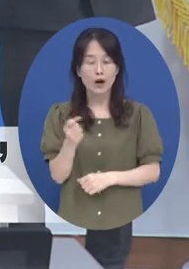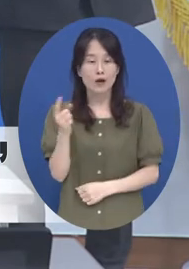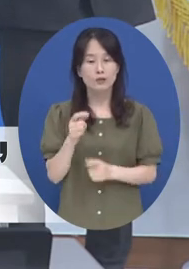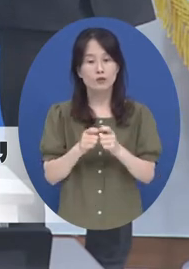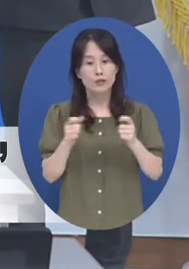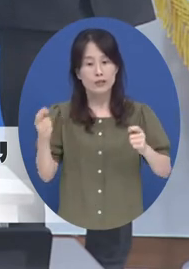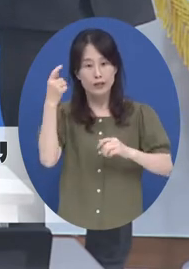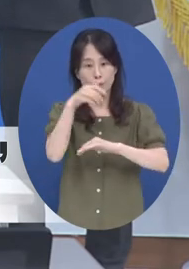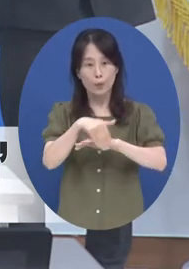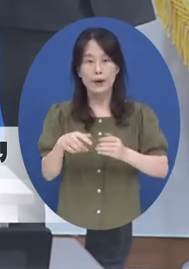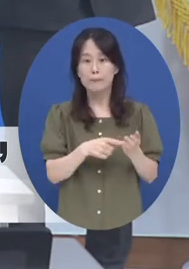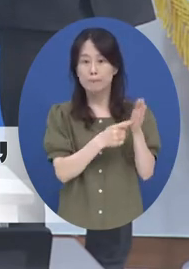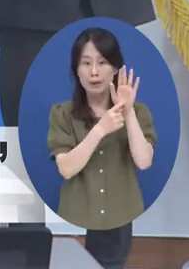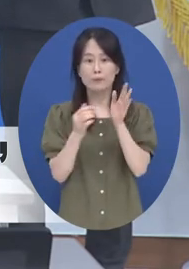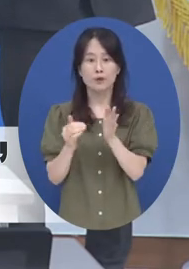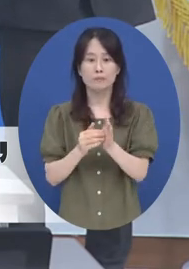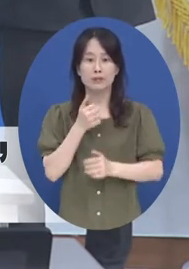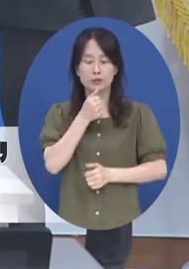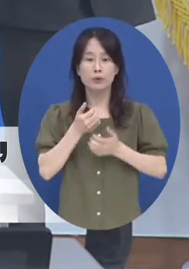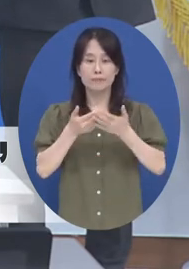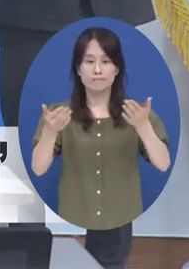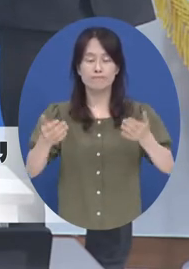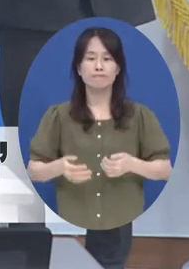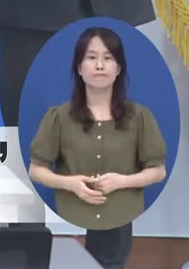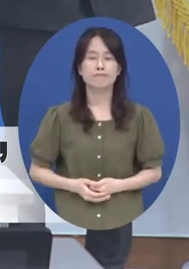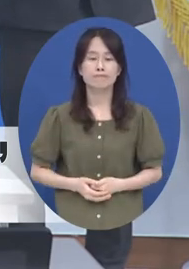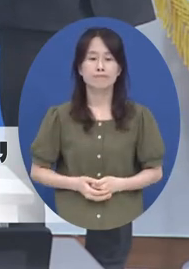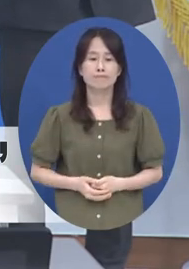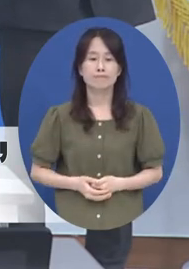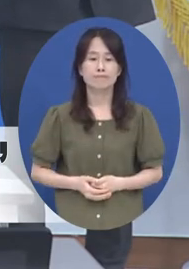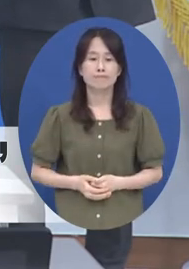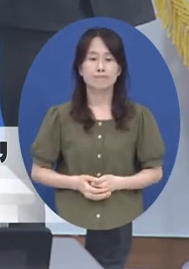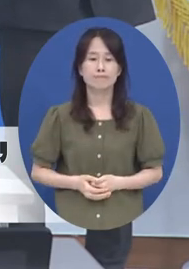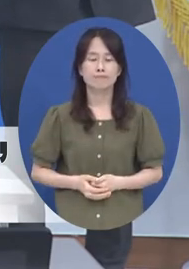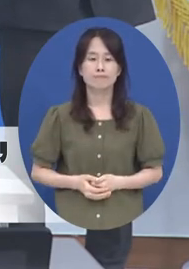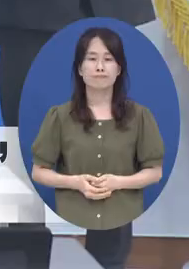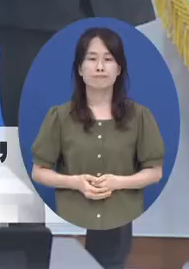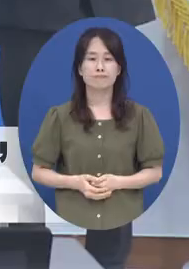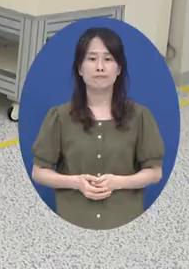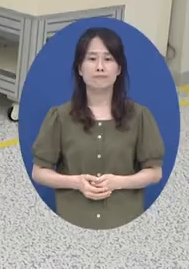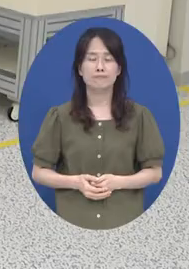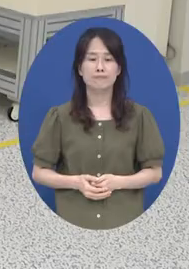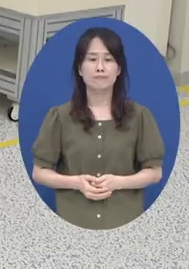결과와 중장기 정책을 발표했습니다. 구영슬 기자가 현장 취재했습니다.